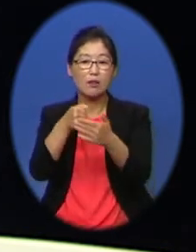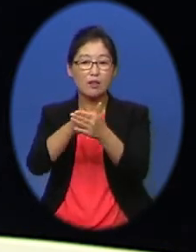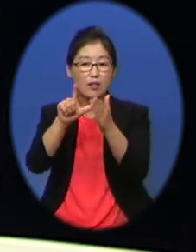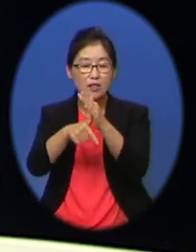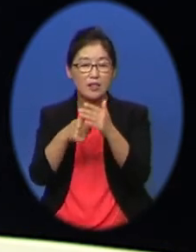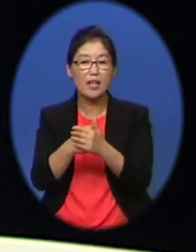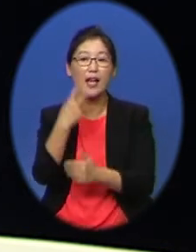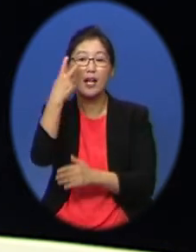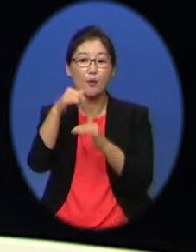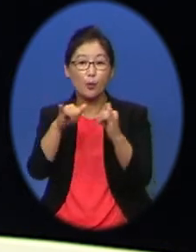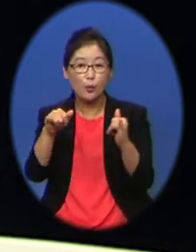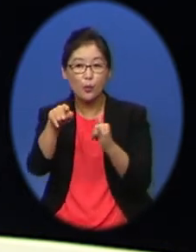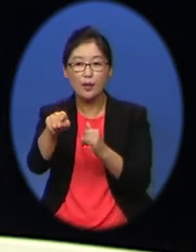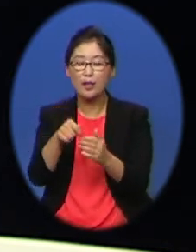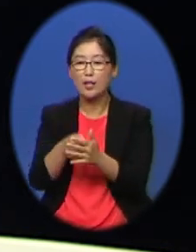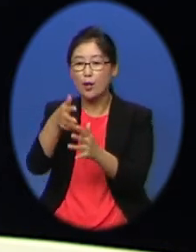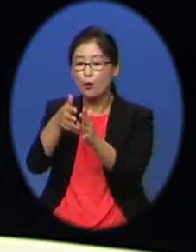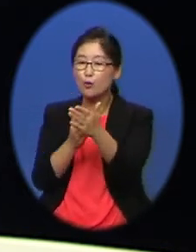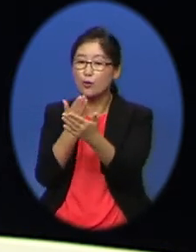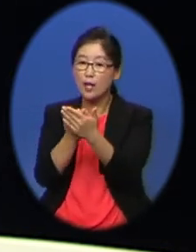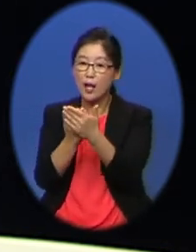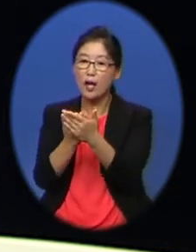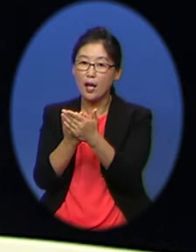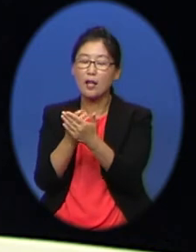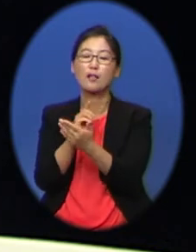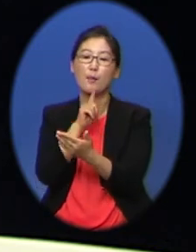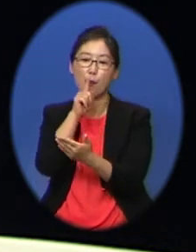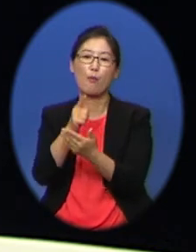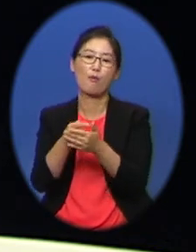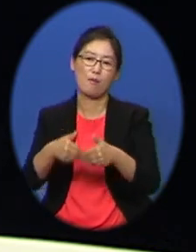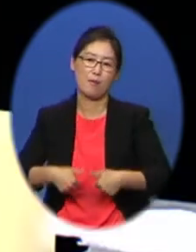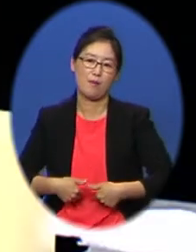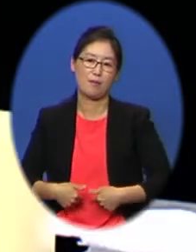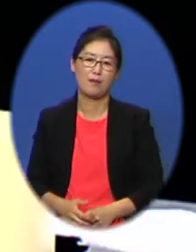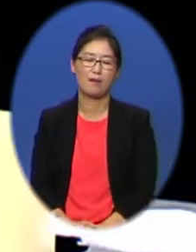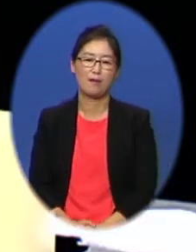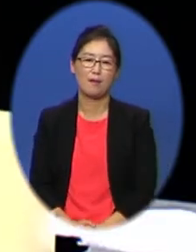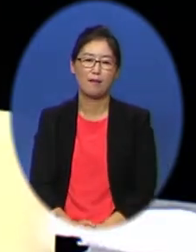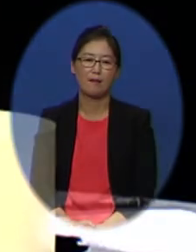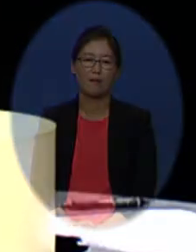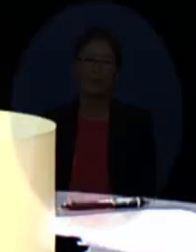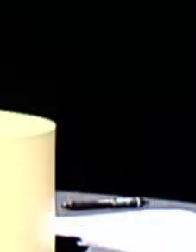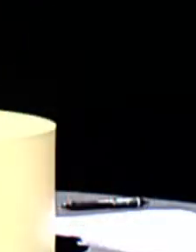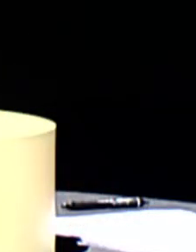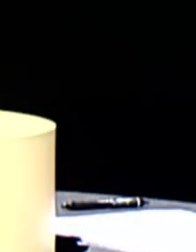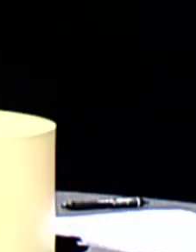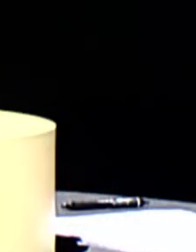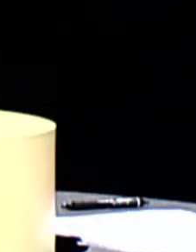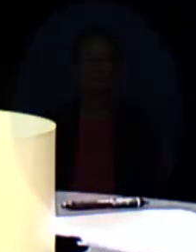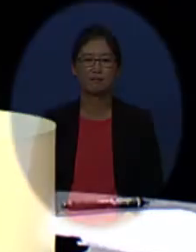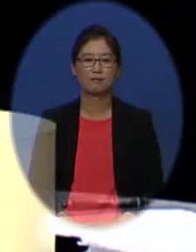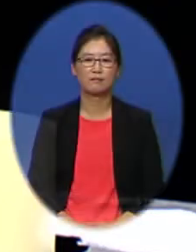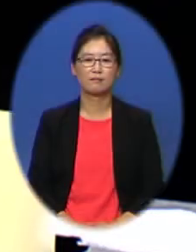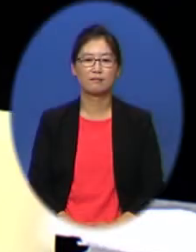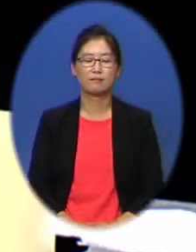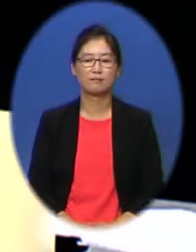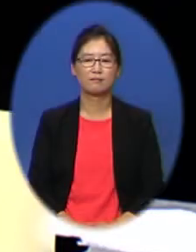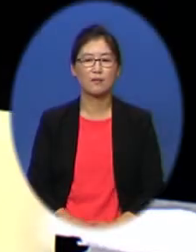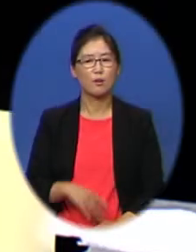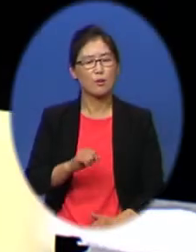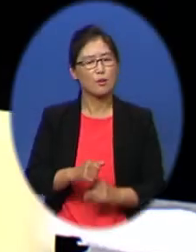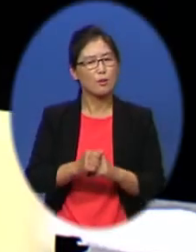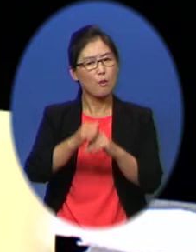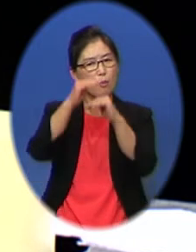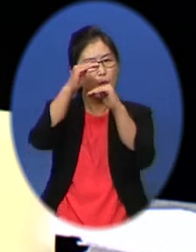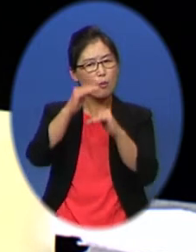경우에는 제출을 해야 하고 가정법원에도 보고를 해야 합니다. 예. 자, 그리고 또 문제가 사연을